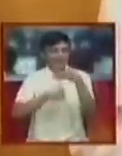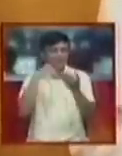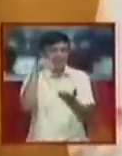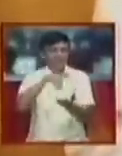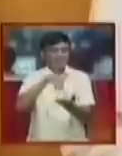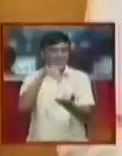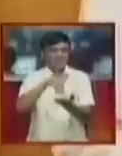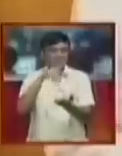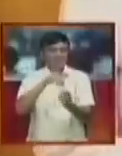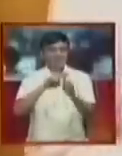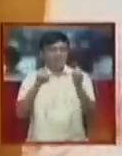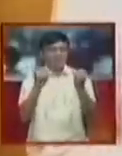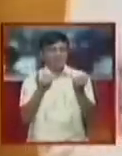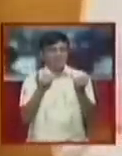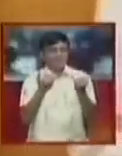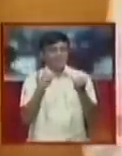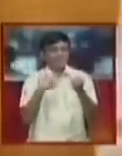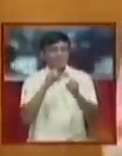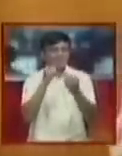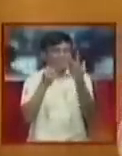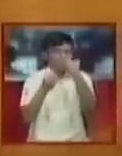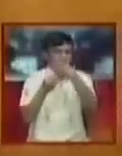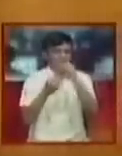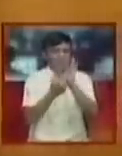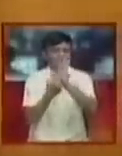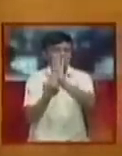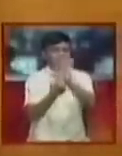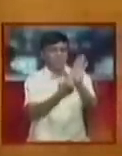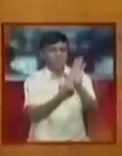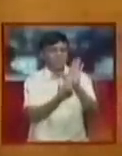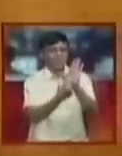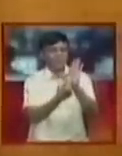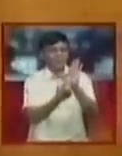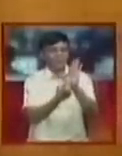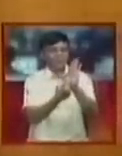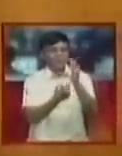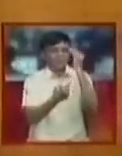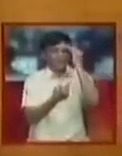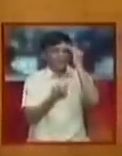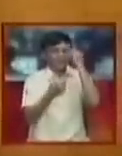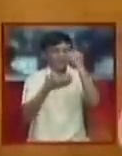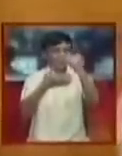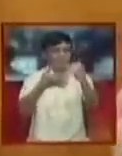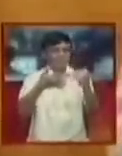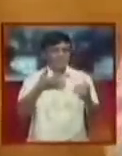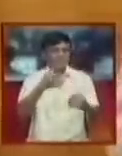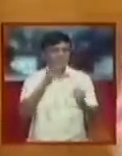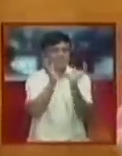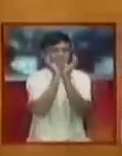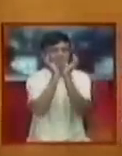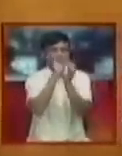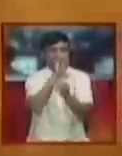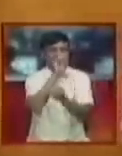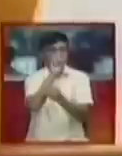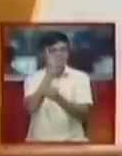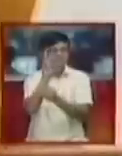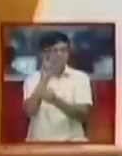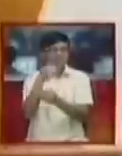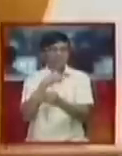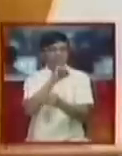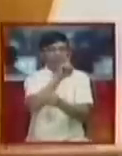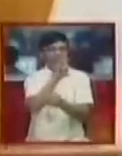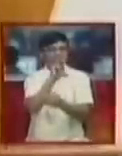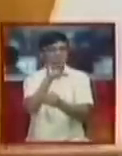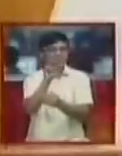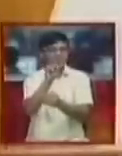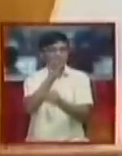pag-aaral. Pero ngayon pa lang, maganda na ang ipinapakita ng numero. Base sa listahan ng DSWD, may